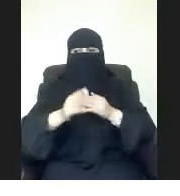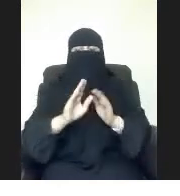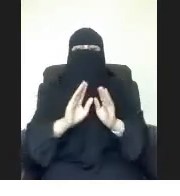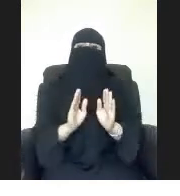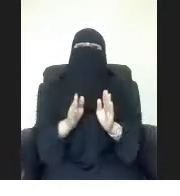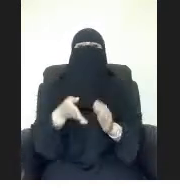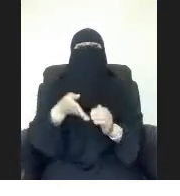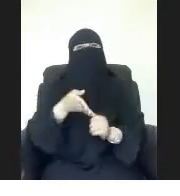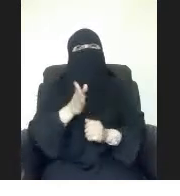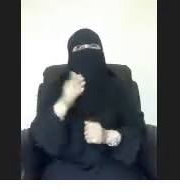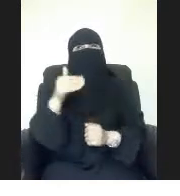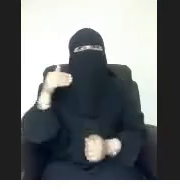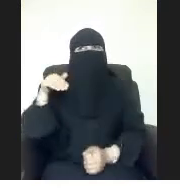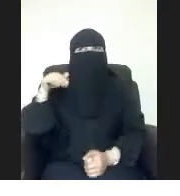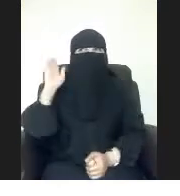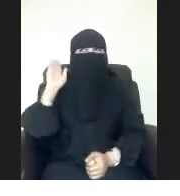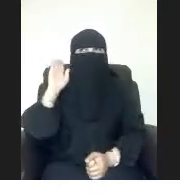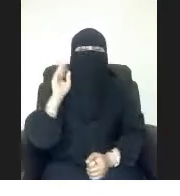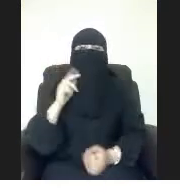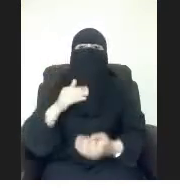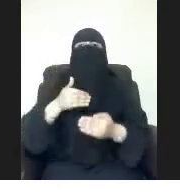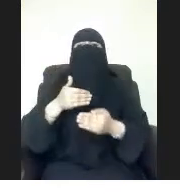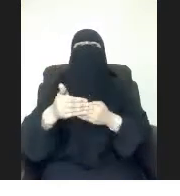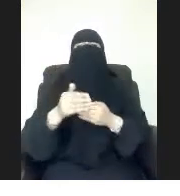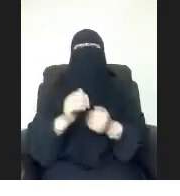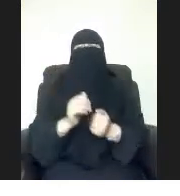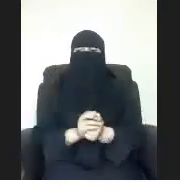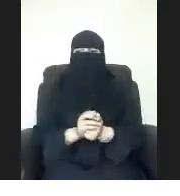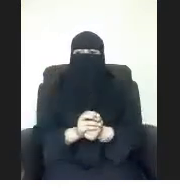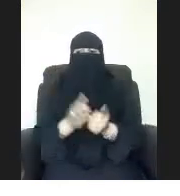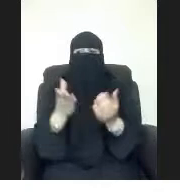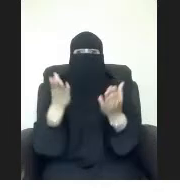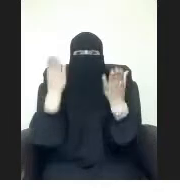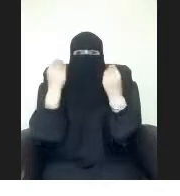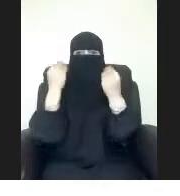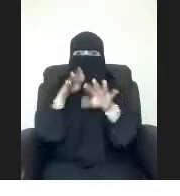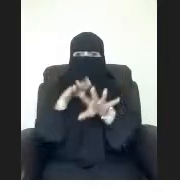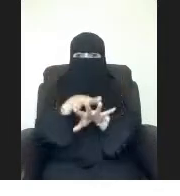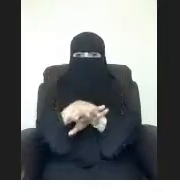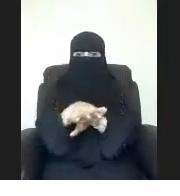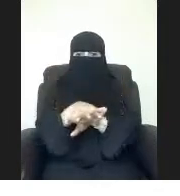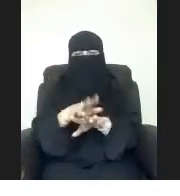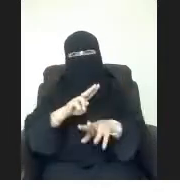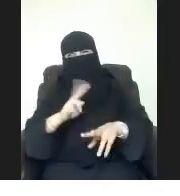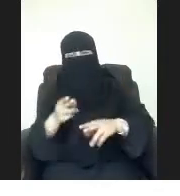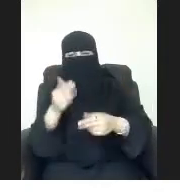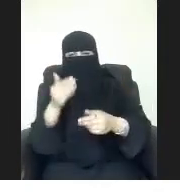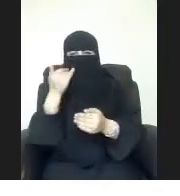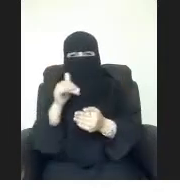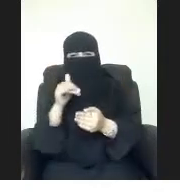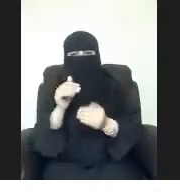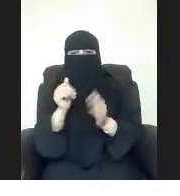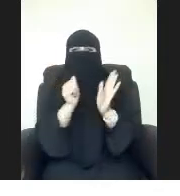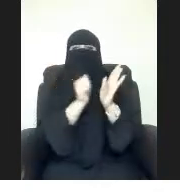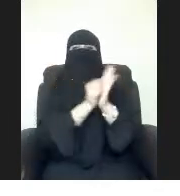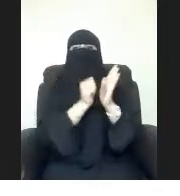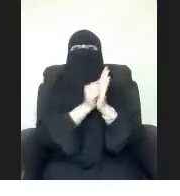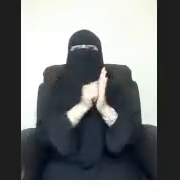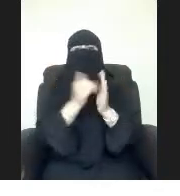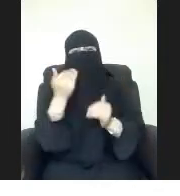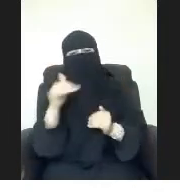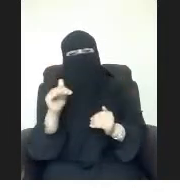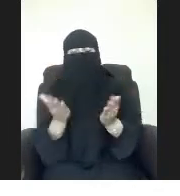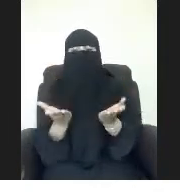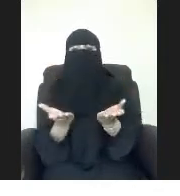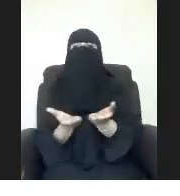المدمج برنامج تعليم يدرس فيه الطالب جزئيا عن بعد وجزئيا في المدرسة مع عناصر تحكم، يفتح عناصر تحكم في